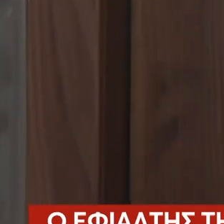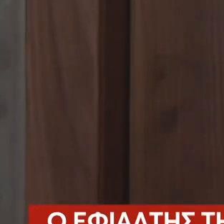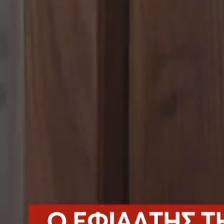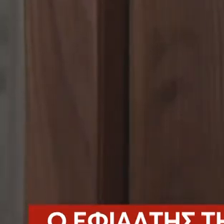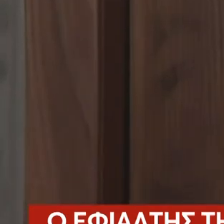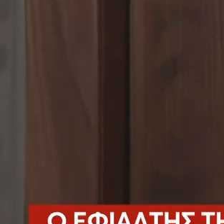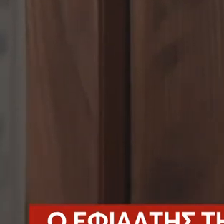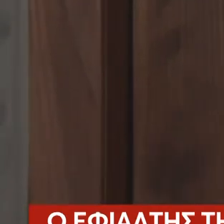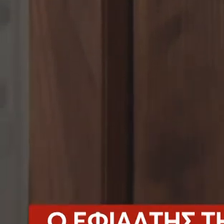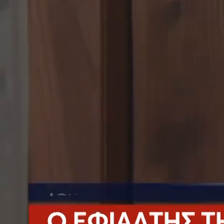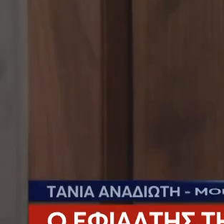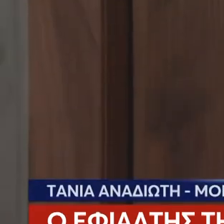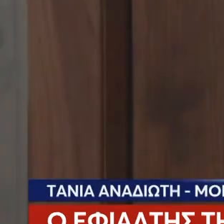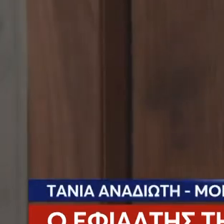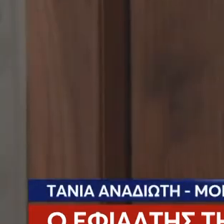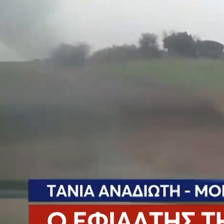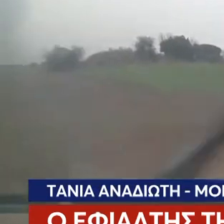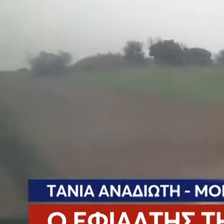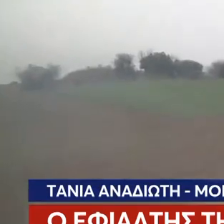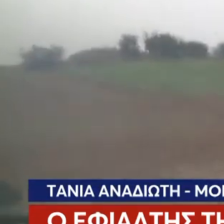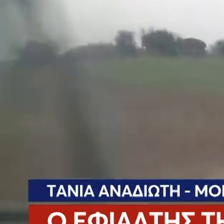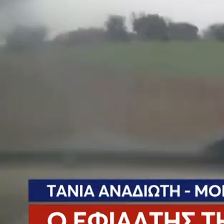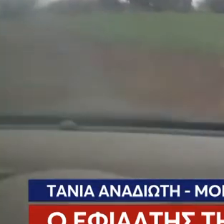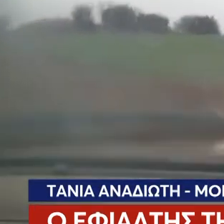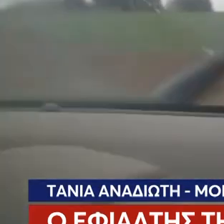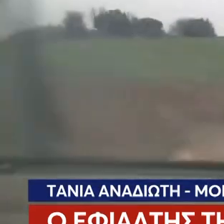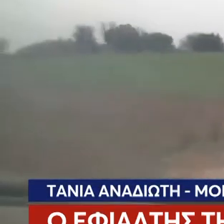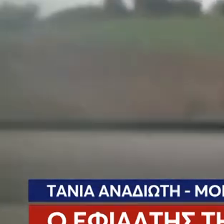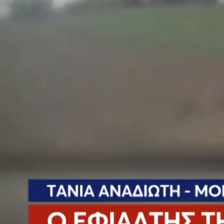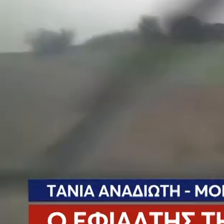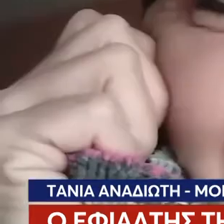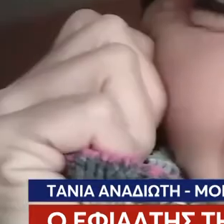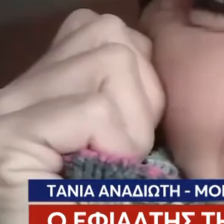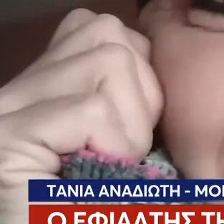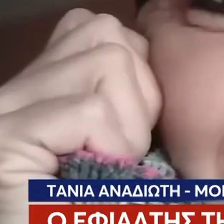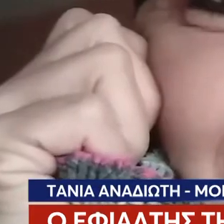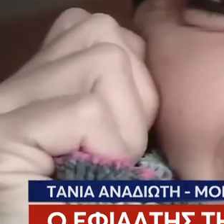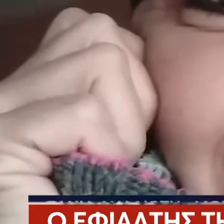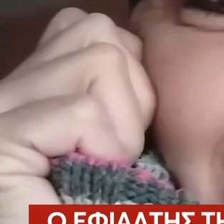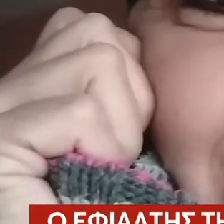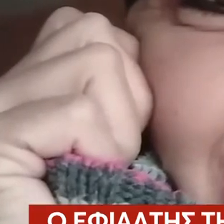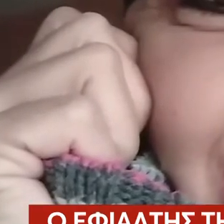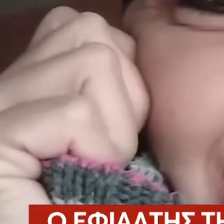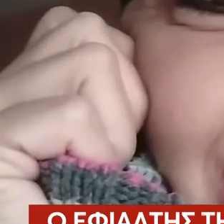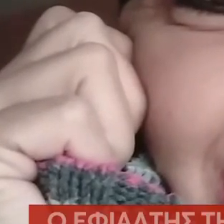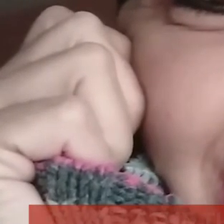Όλα αυτά έσβησαν. Ένα όνειρο που μετατράπηκε στον χειρότερο εφιάλτη για μια γυναίκα μόλις 41 ετών.